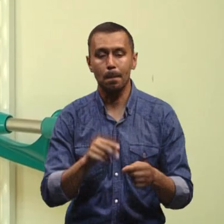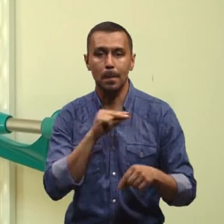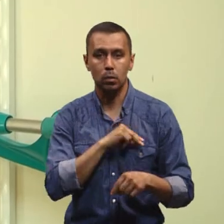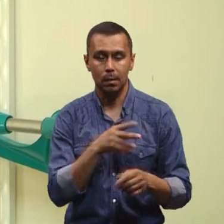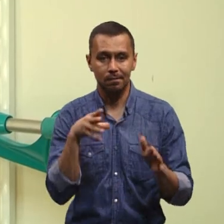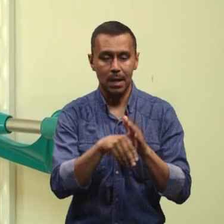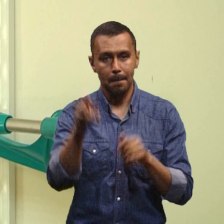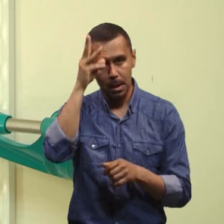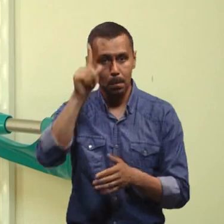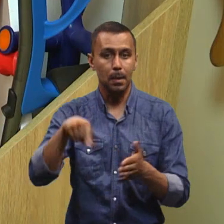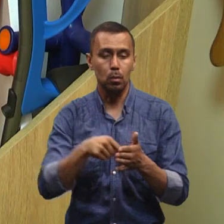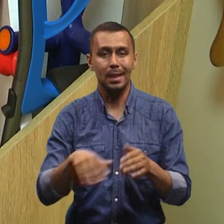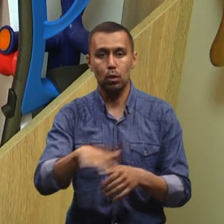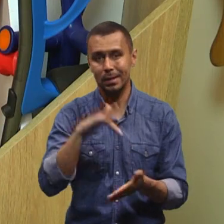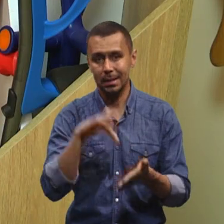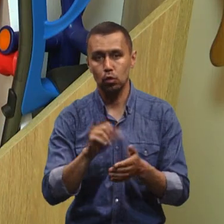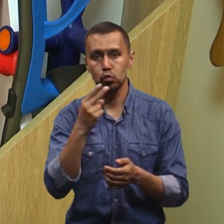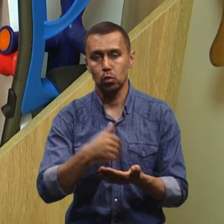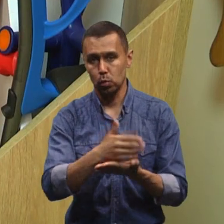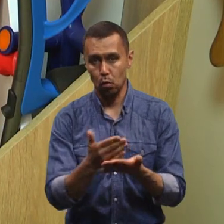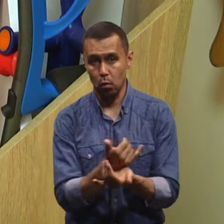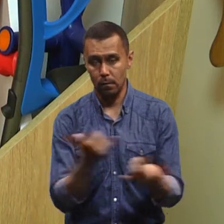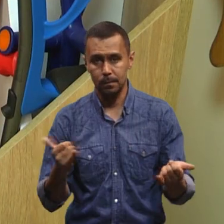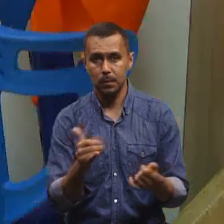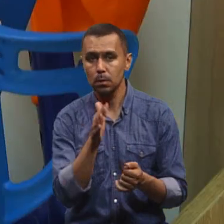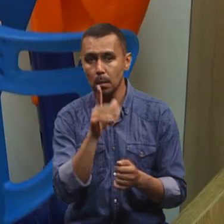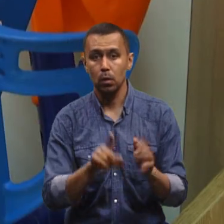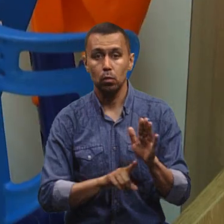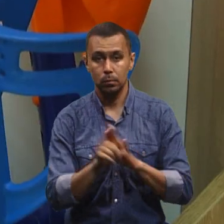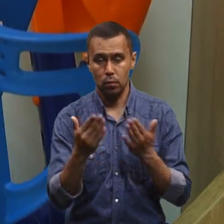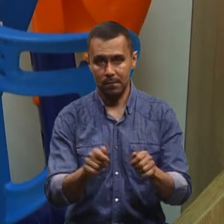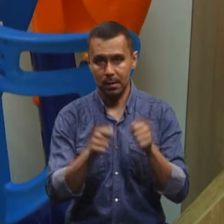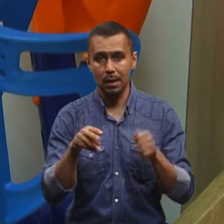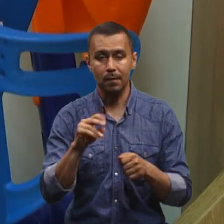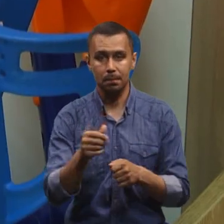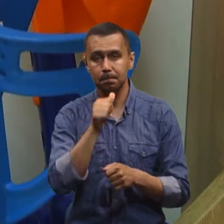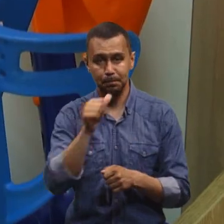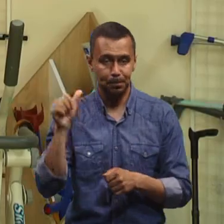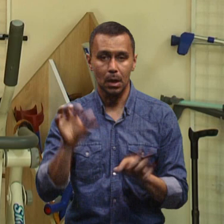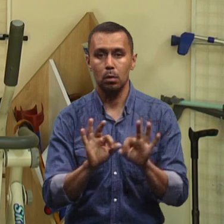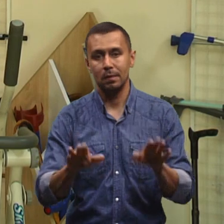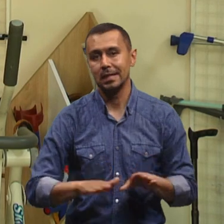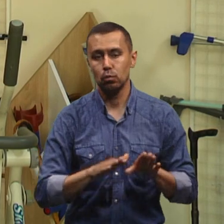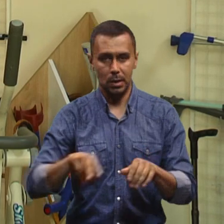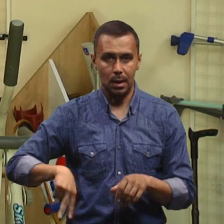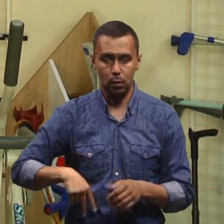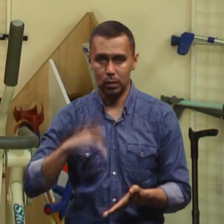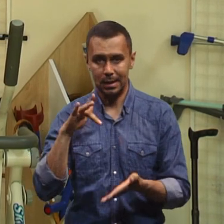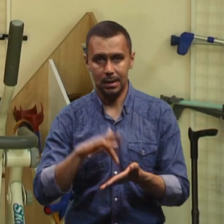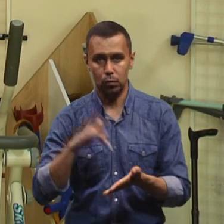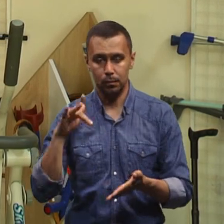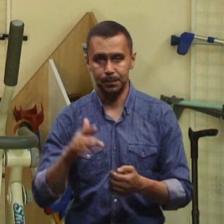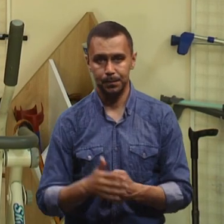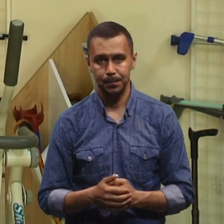при Хмельницькому міському терцентрі соцобслуговування з моменту його відкриття – травня минулого року, розповіла заступниця директора центру